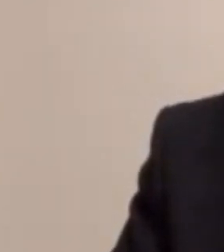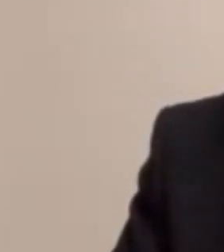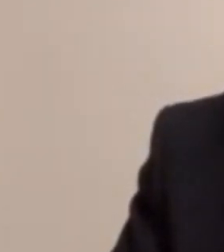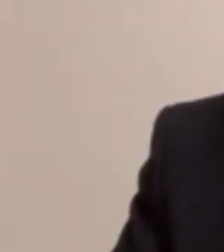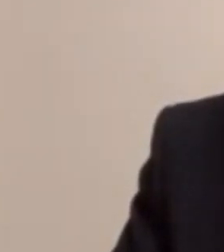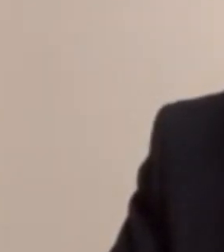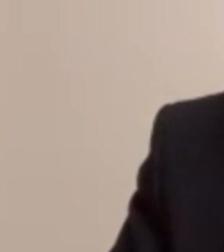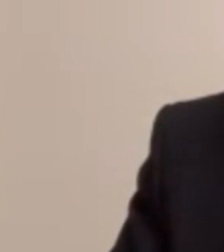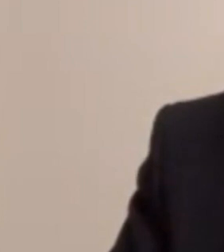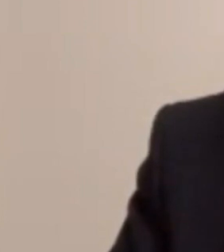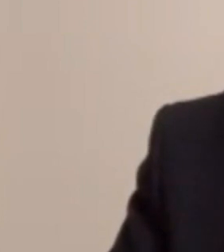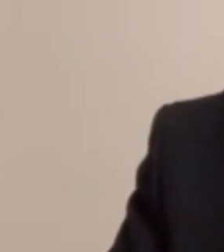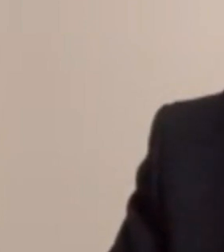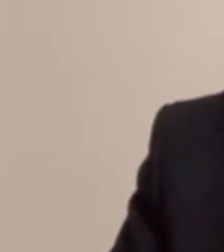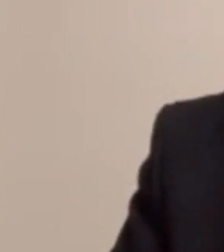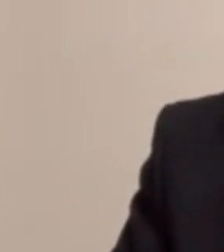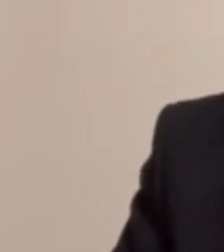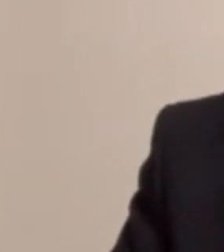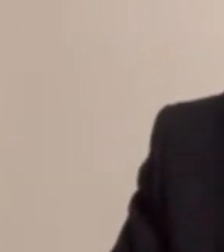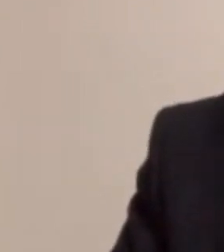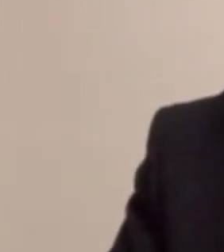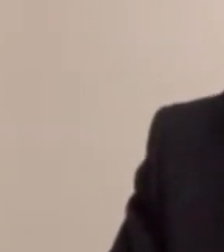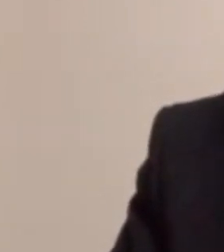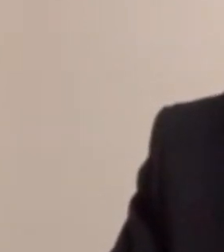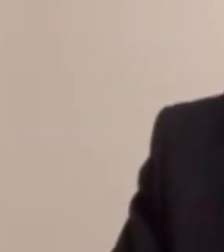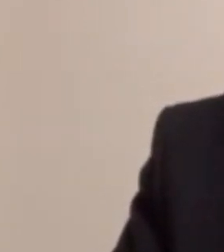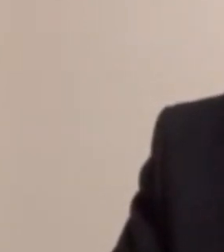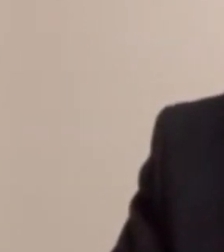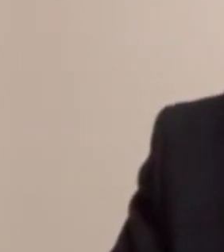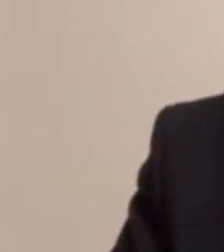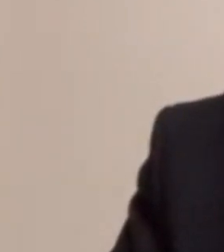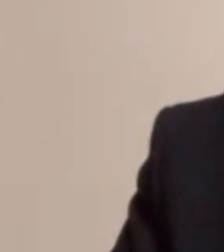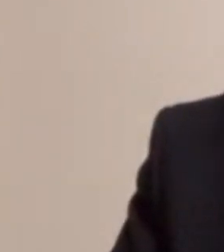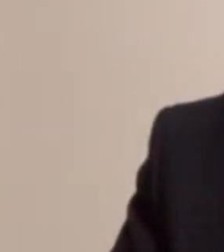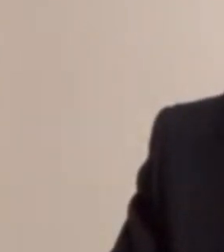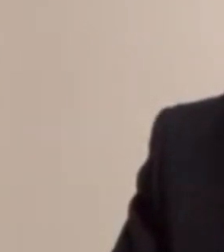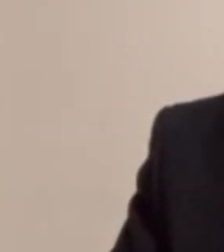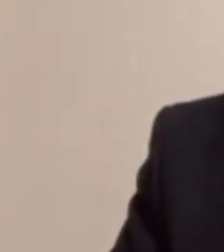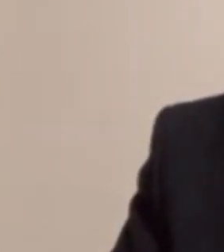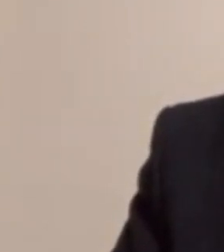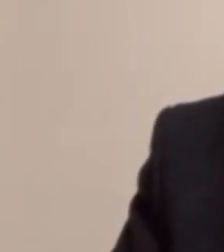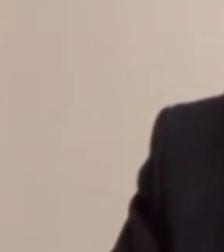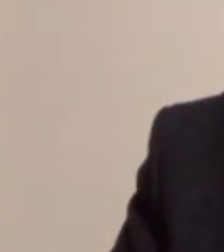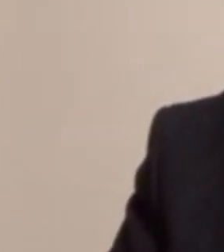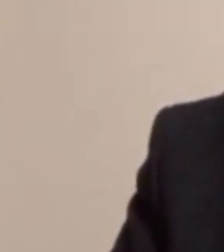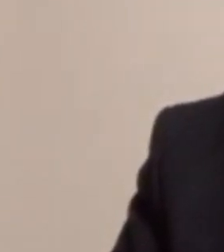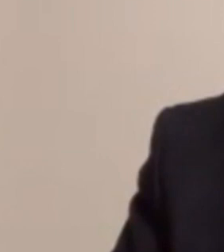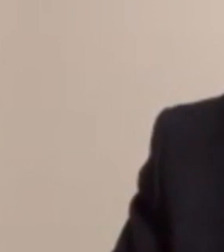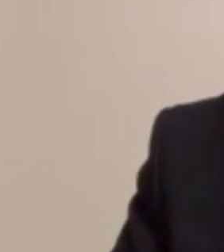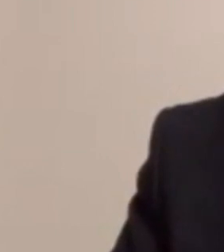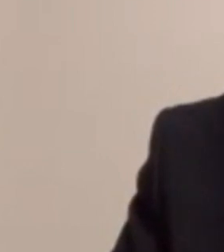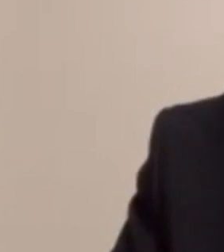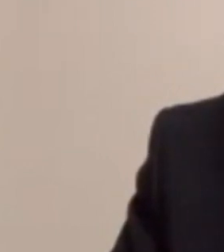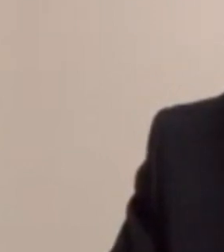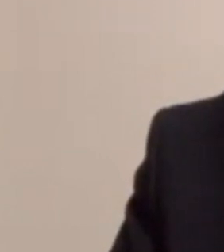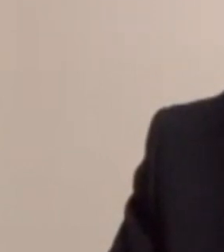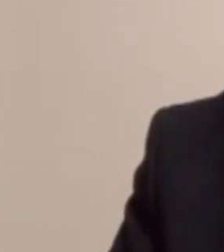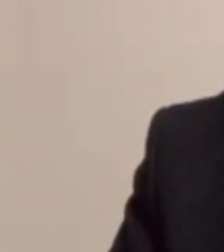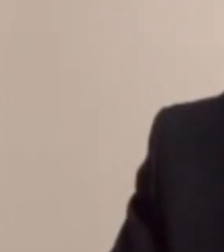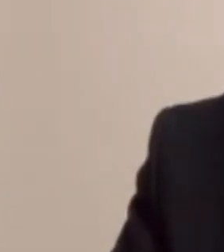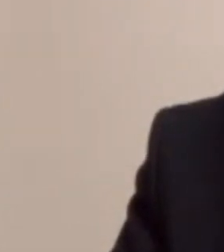اللي يحتاجون إلى. وهذا الفريق أسسه في بغداد وبنى بيت يقوي